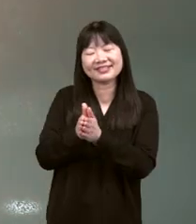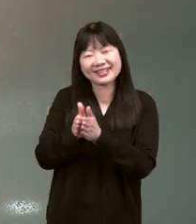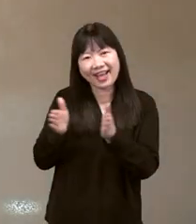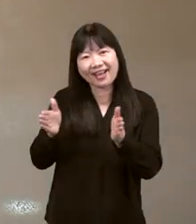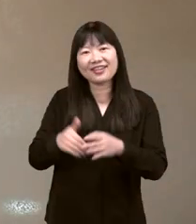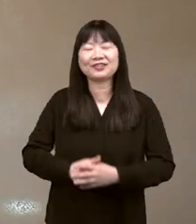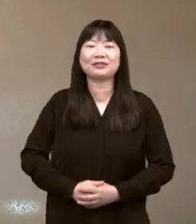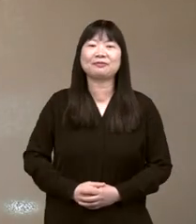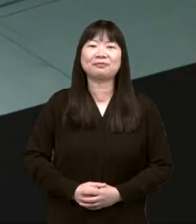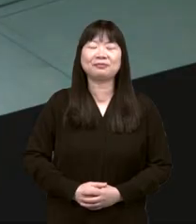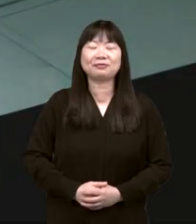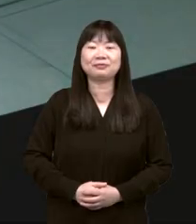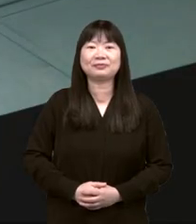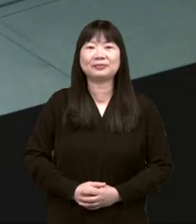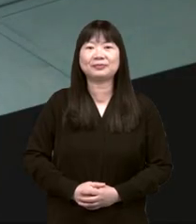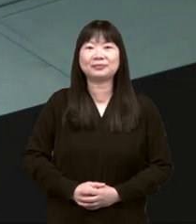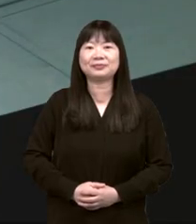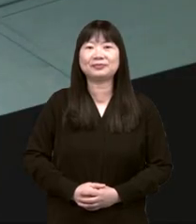날이거든요.